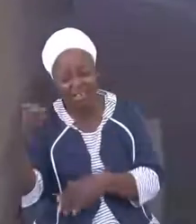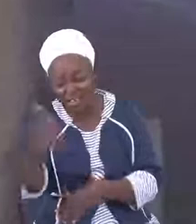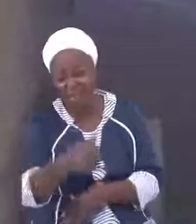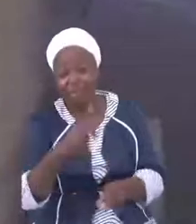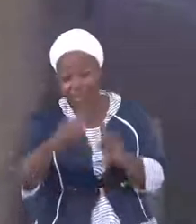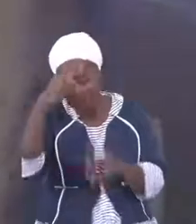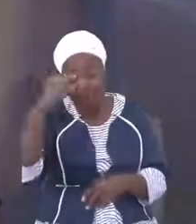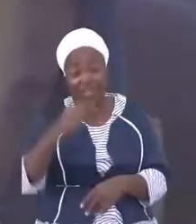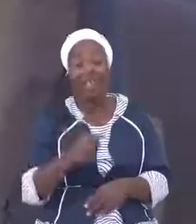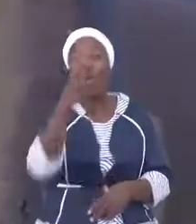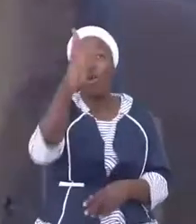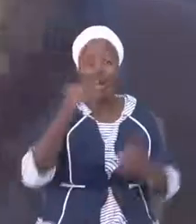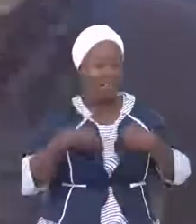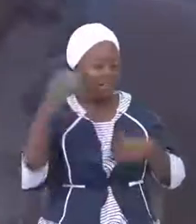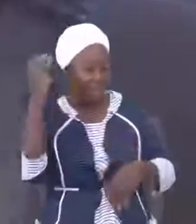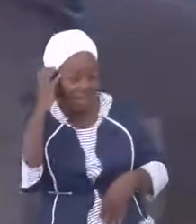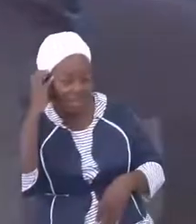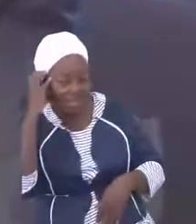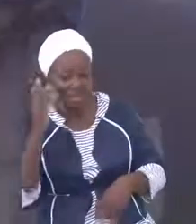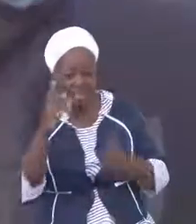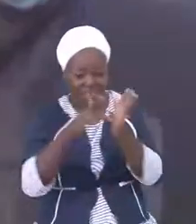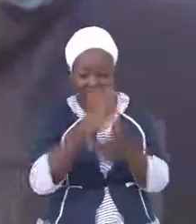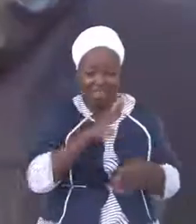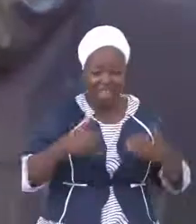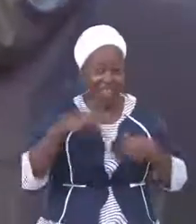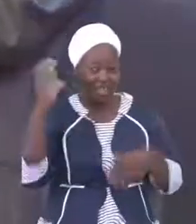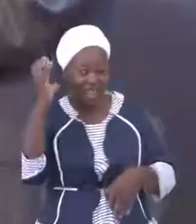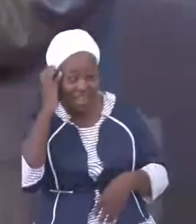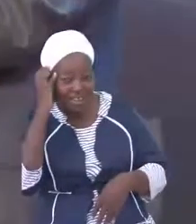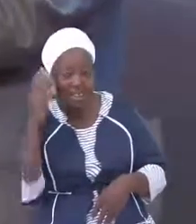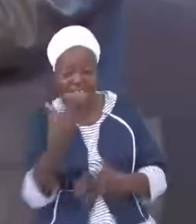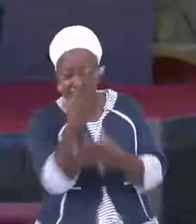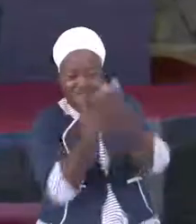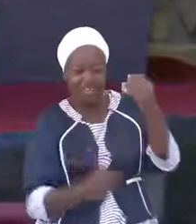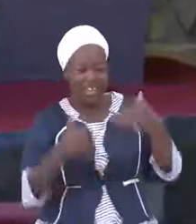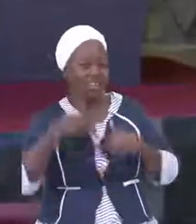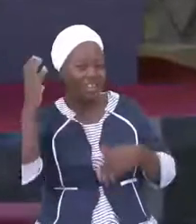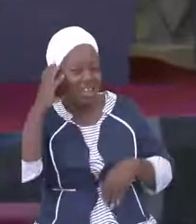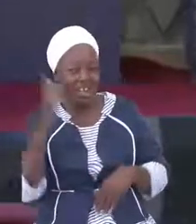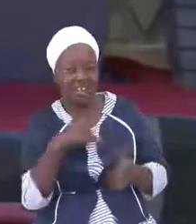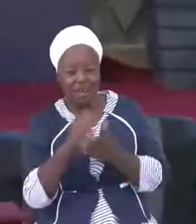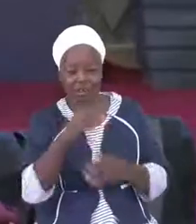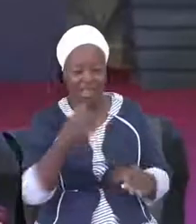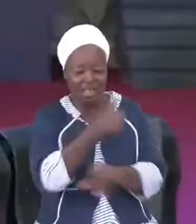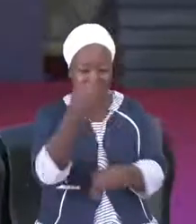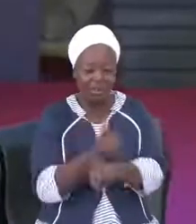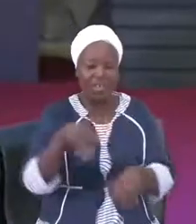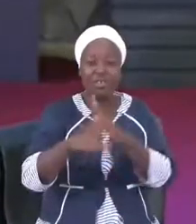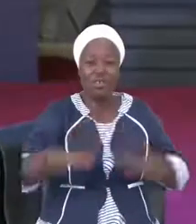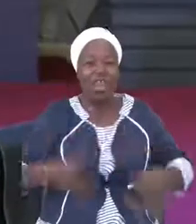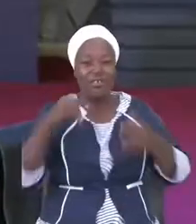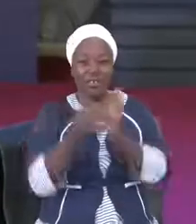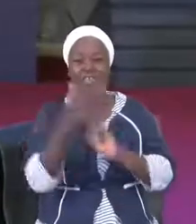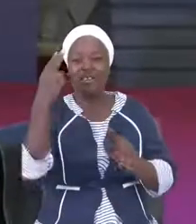Saint-Esprit a entendu. Parce que la Trinité divine a entendu cela. Il en sera ainsi dans votre vie au nom de Jésus-Christ.